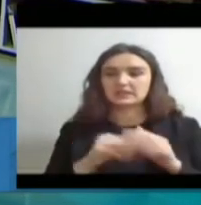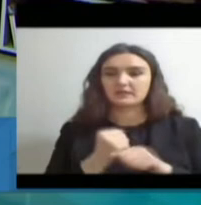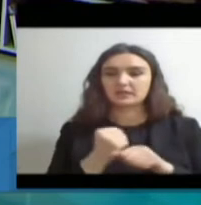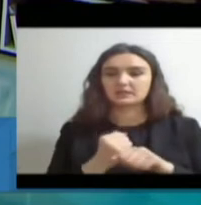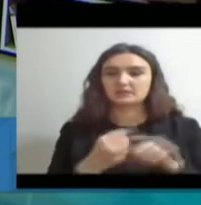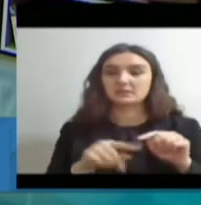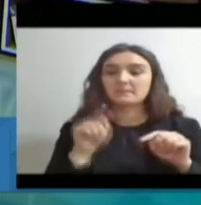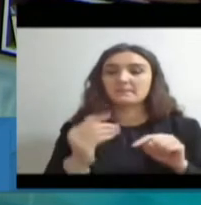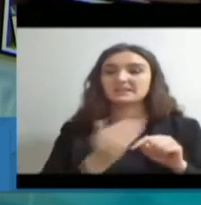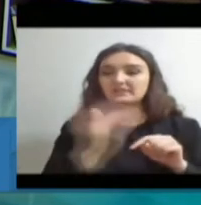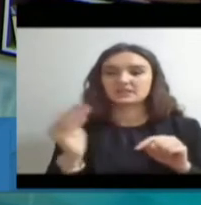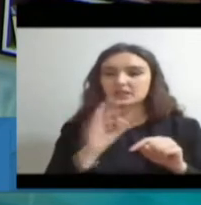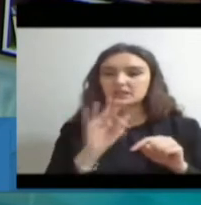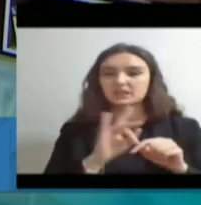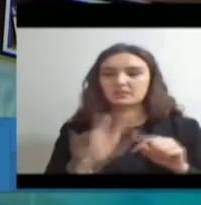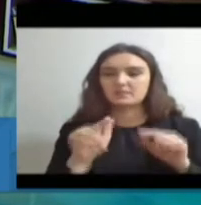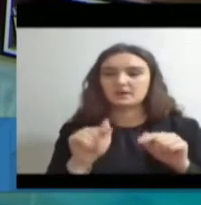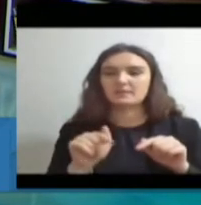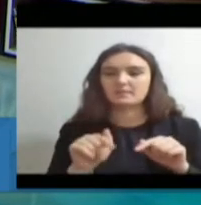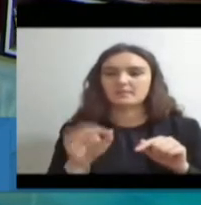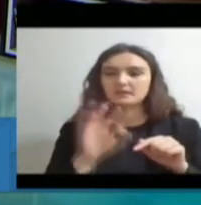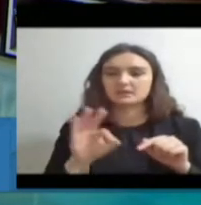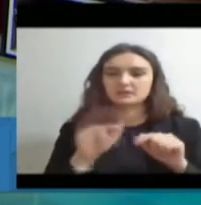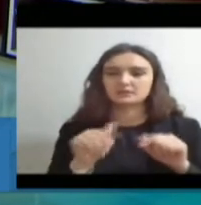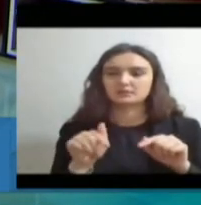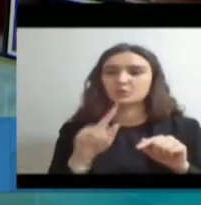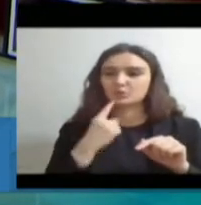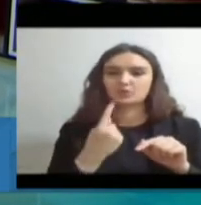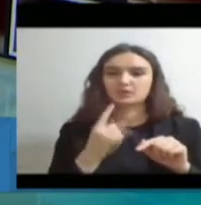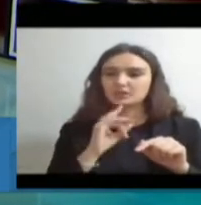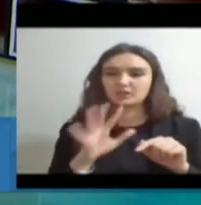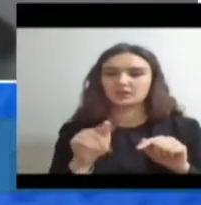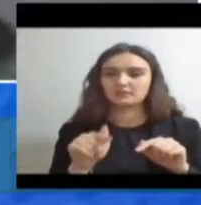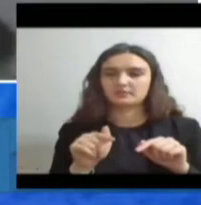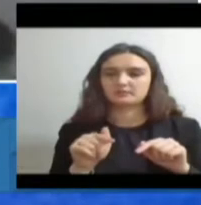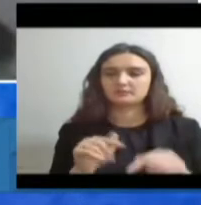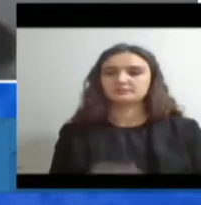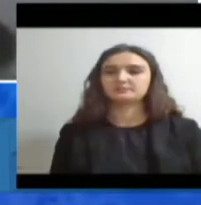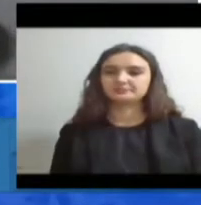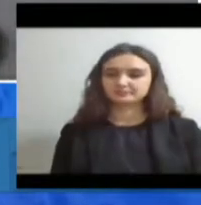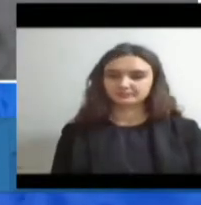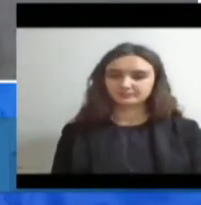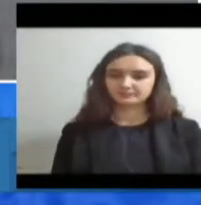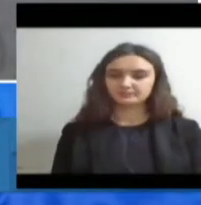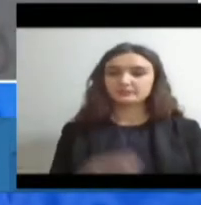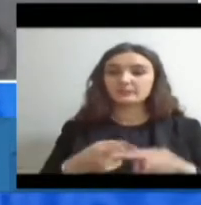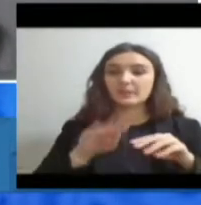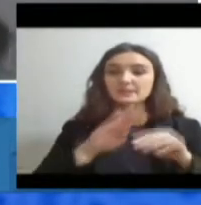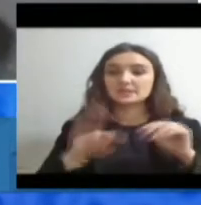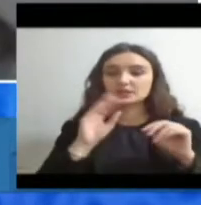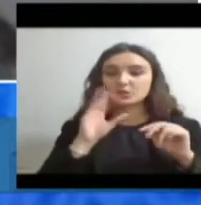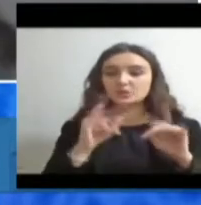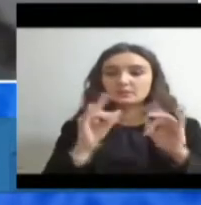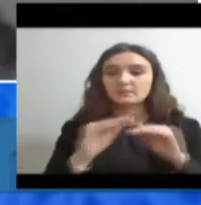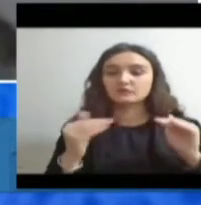მასთვის არ იქნება ამ რუტინაზე მიყოლა რთული. გარდა ამისა, როდესაც გადავდივართ ბავშვის